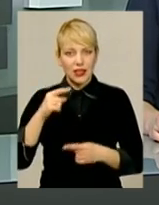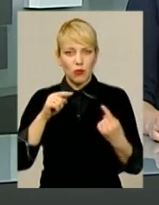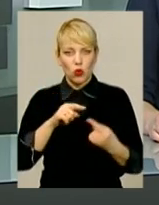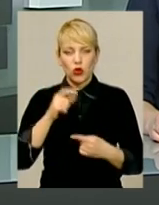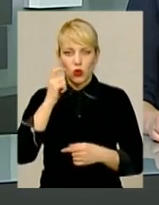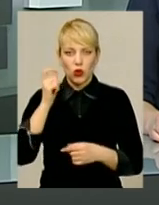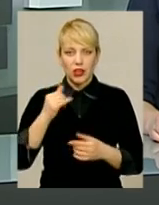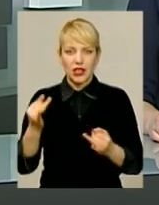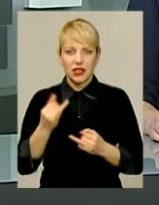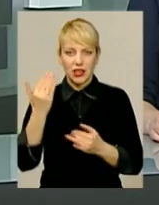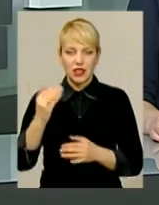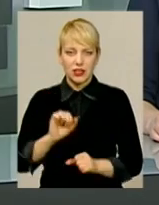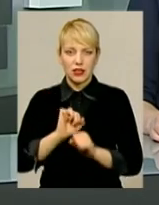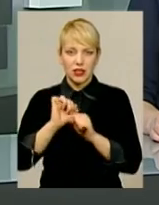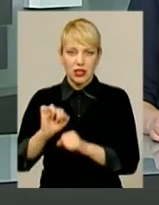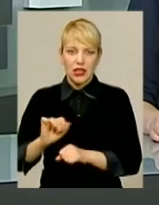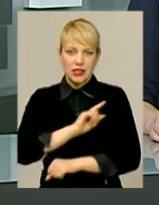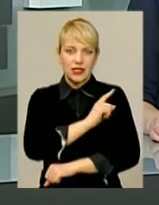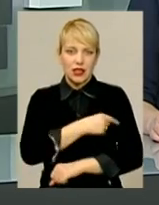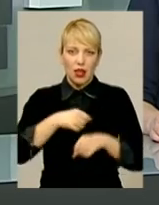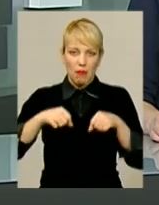правозахисної громадської організації «Сила права».